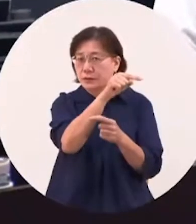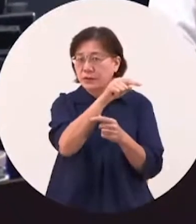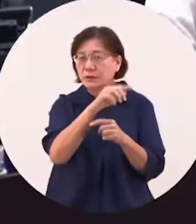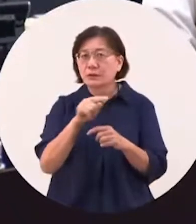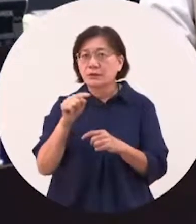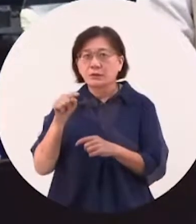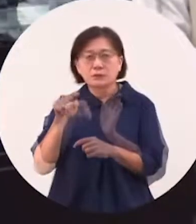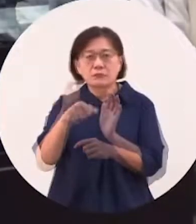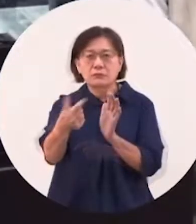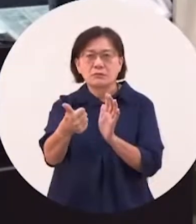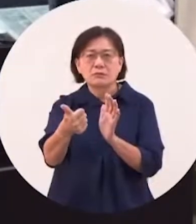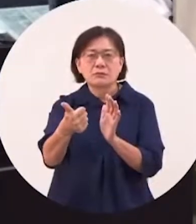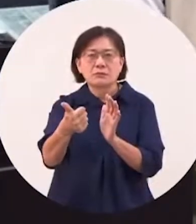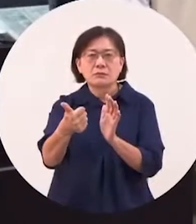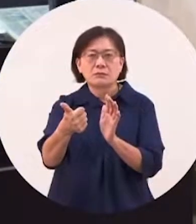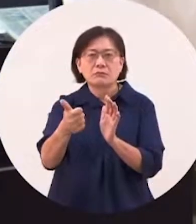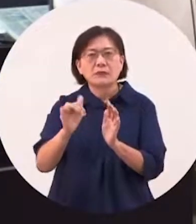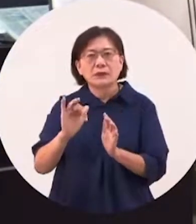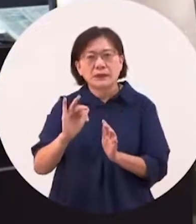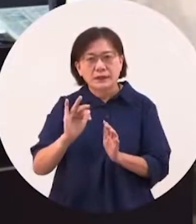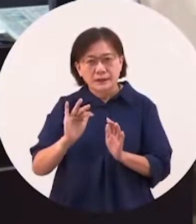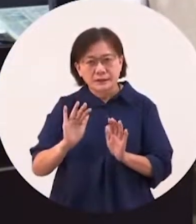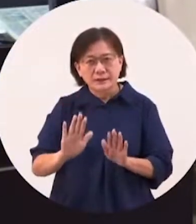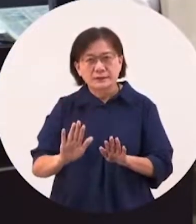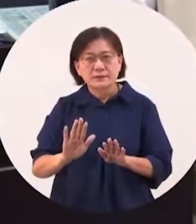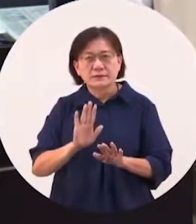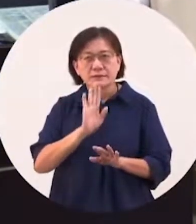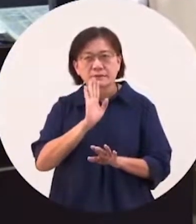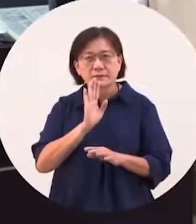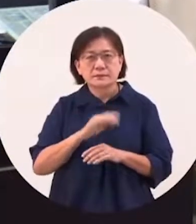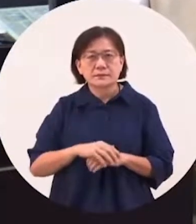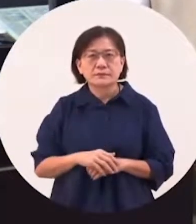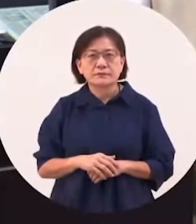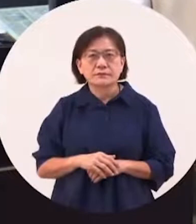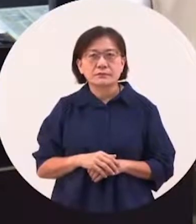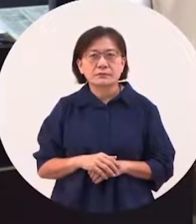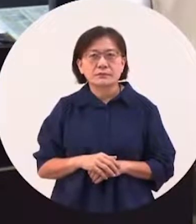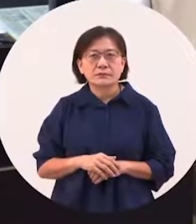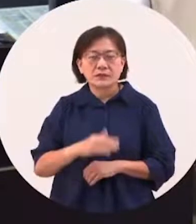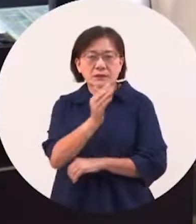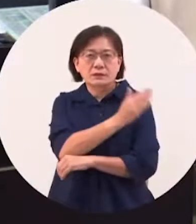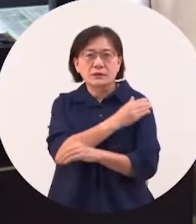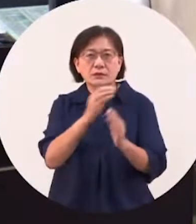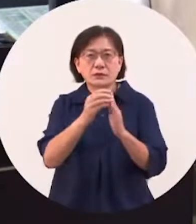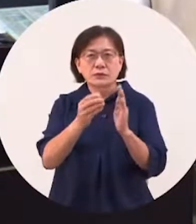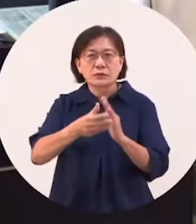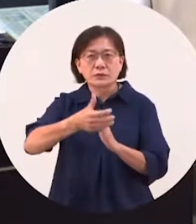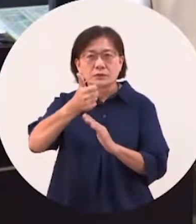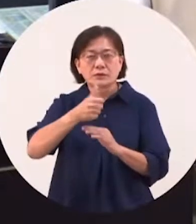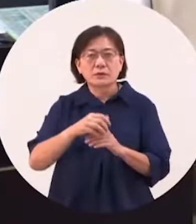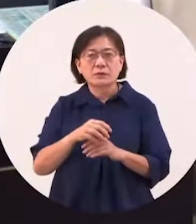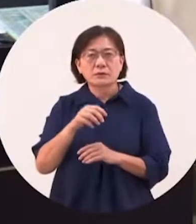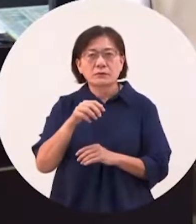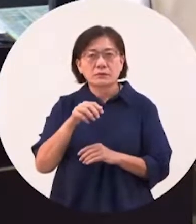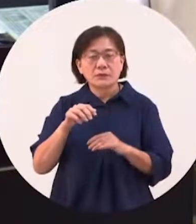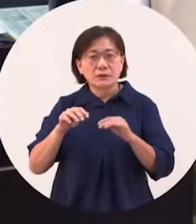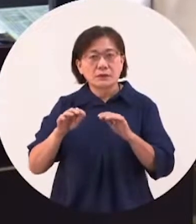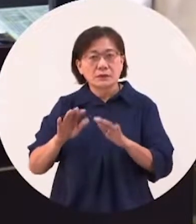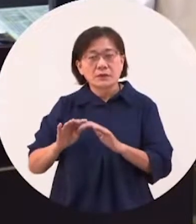使用这個宿舍，所以，你个单局长，伫检举函内